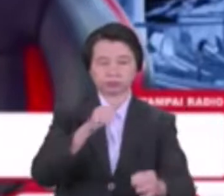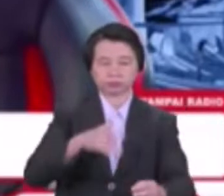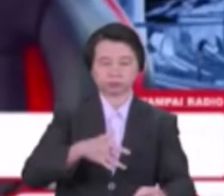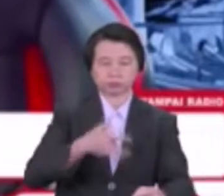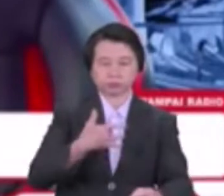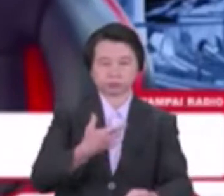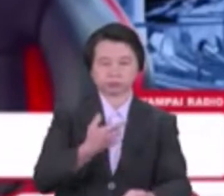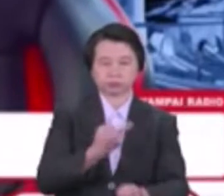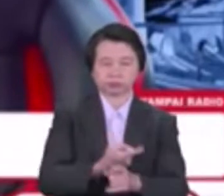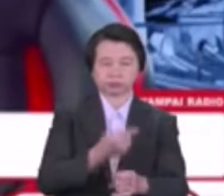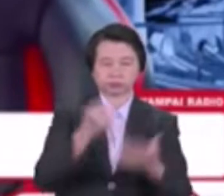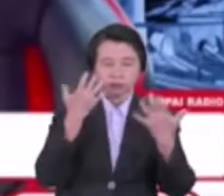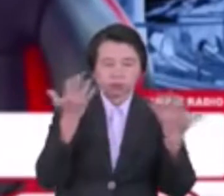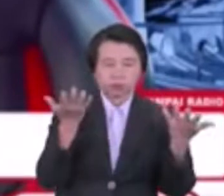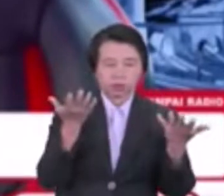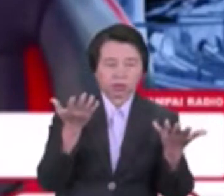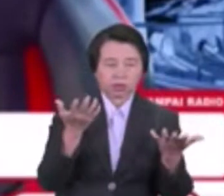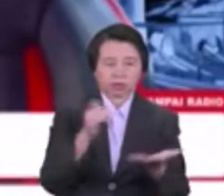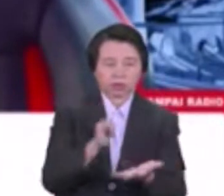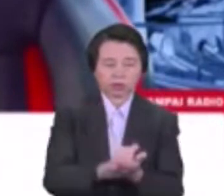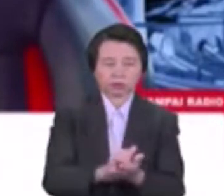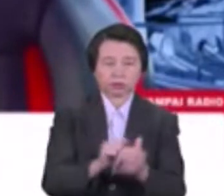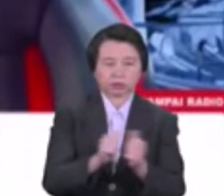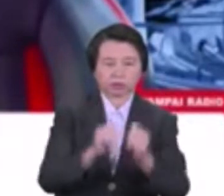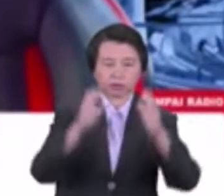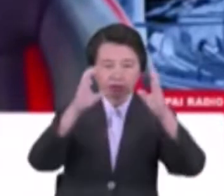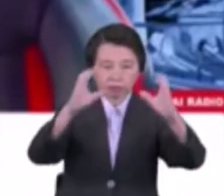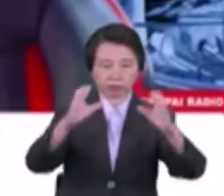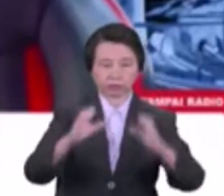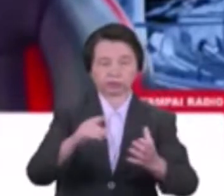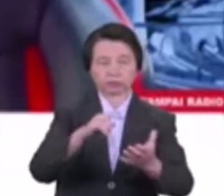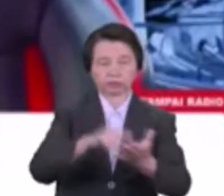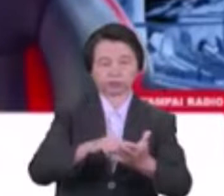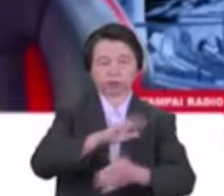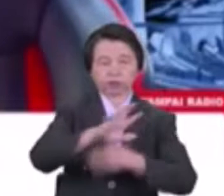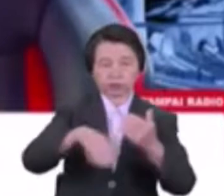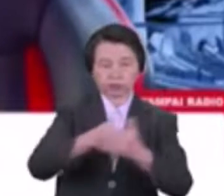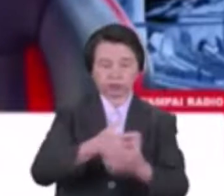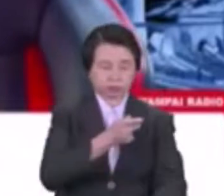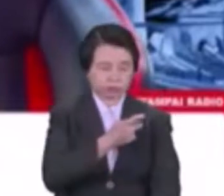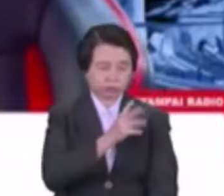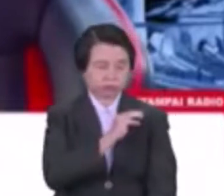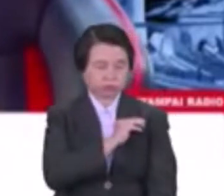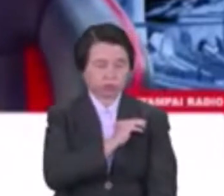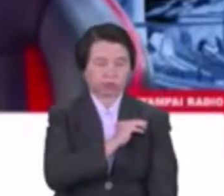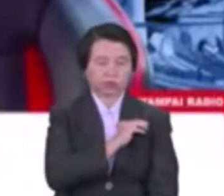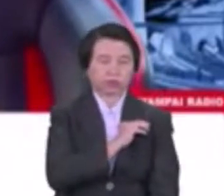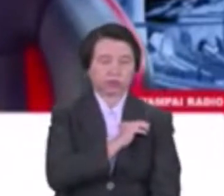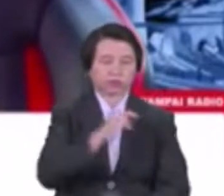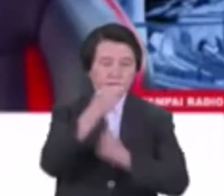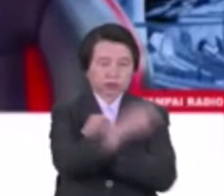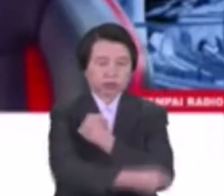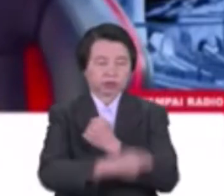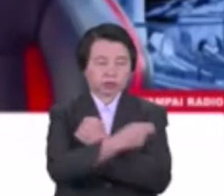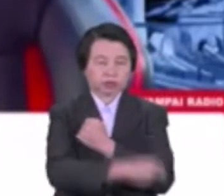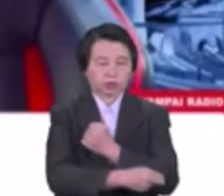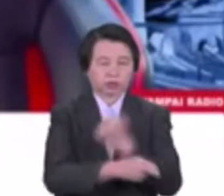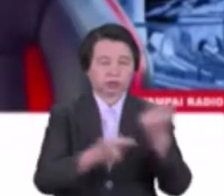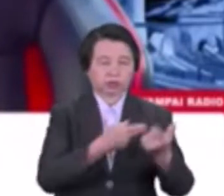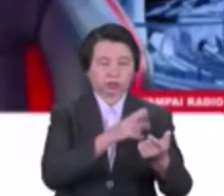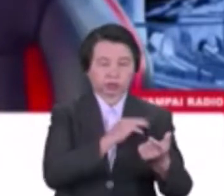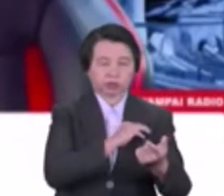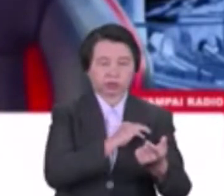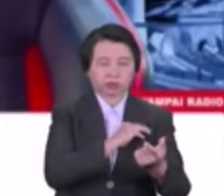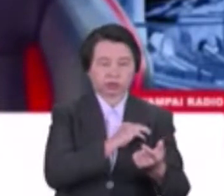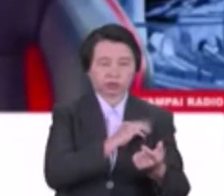satu, betul. Tak tahu kapal satu. Ha, dengan cara ni semua kementerian di negeri-negeri, kementerian itu